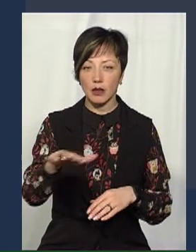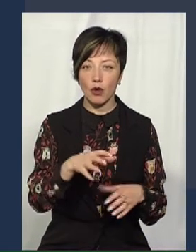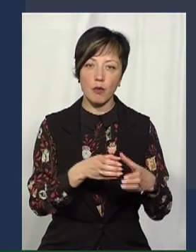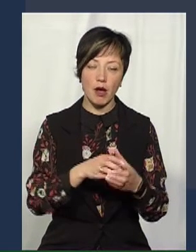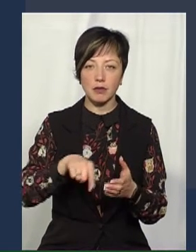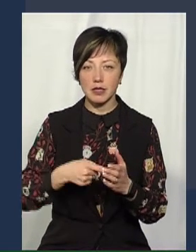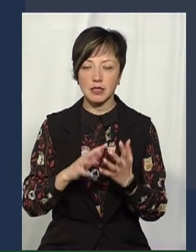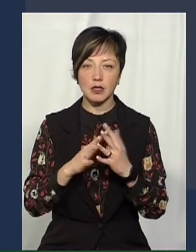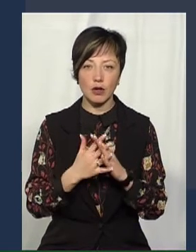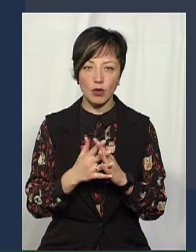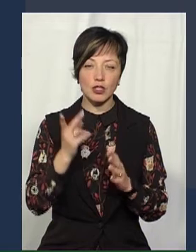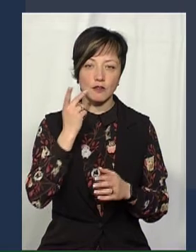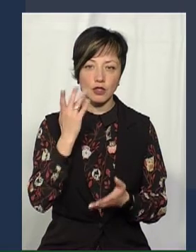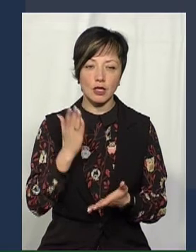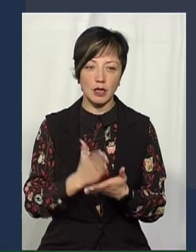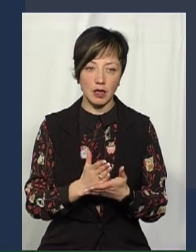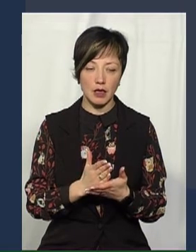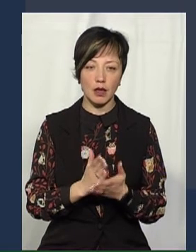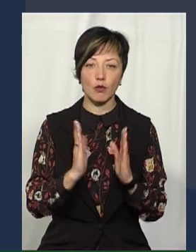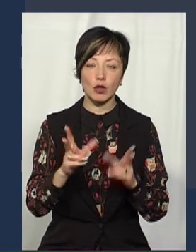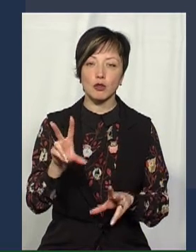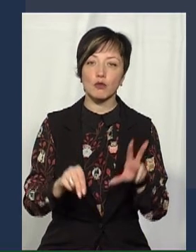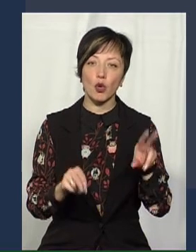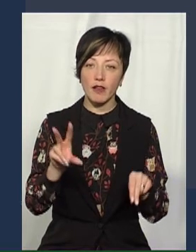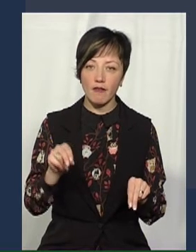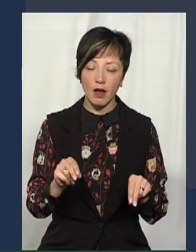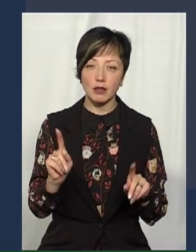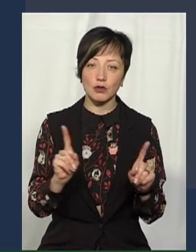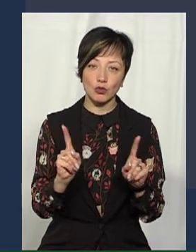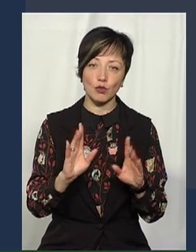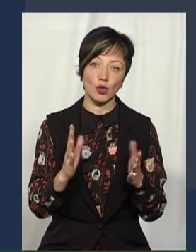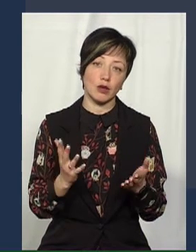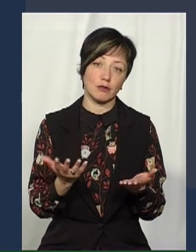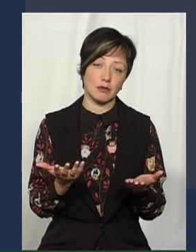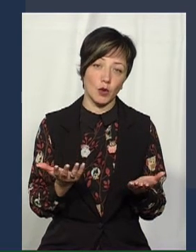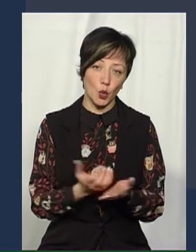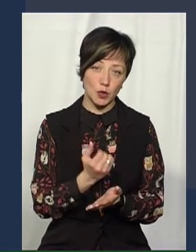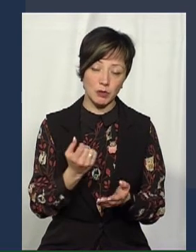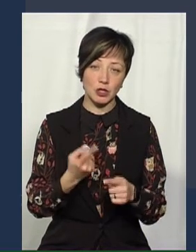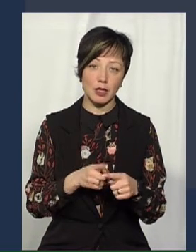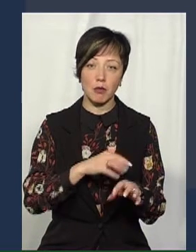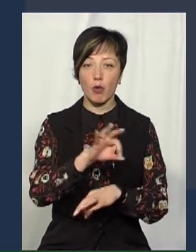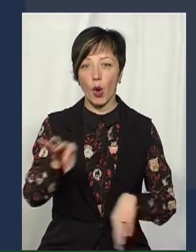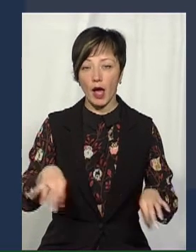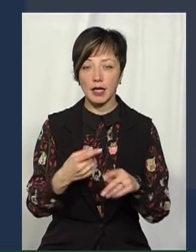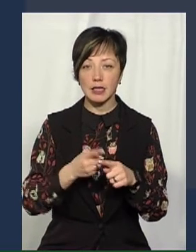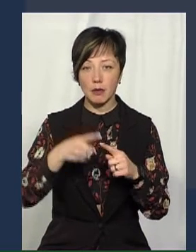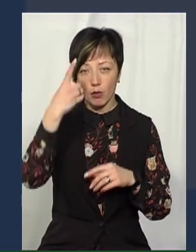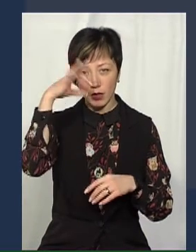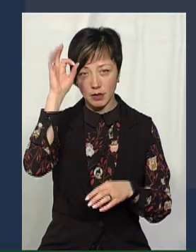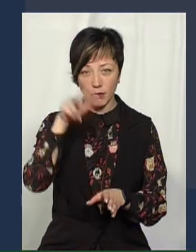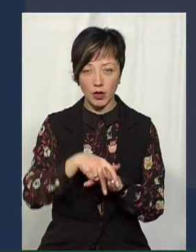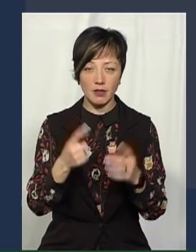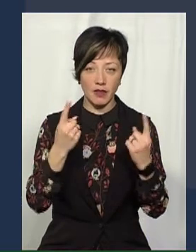місто, село, він завжди є. Будемо сподіватися, що він буде успішний, цей проект, і ці поліцейські, на яких покладається